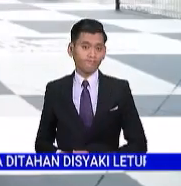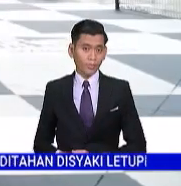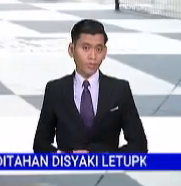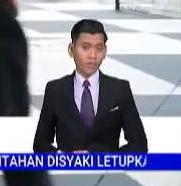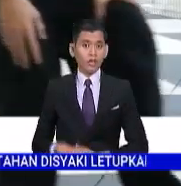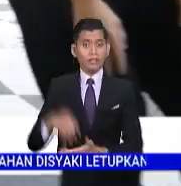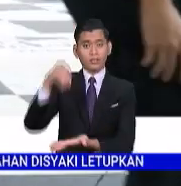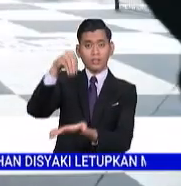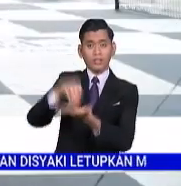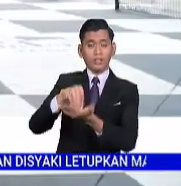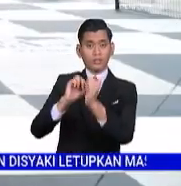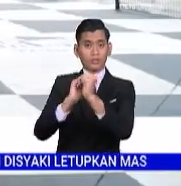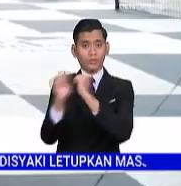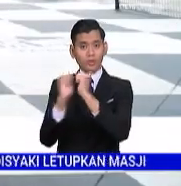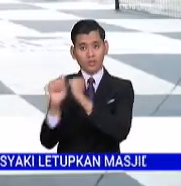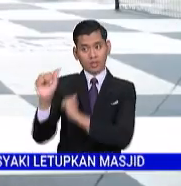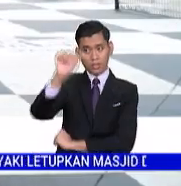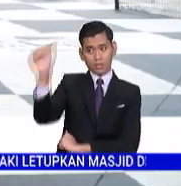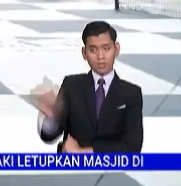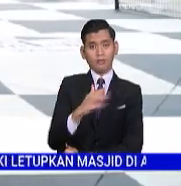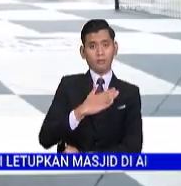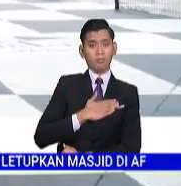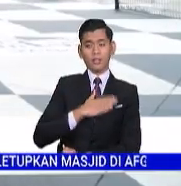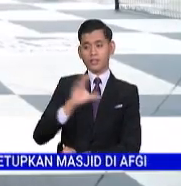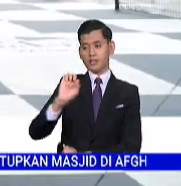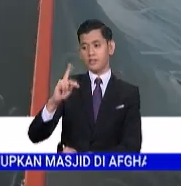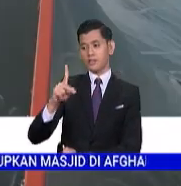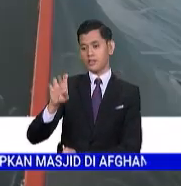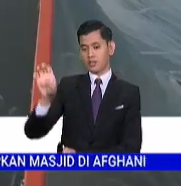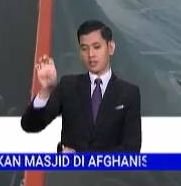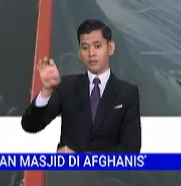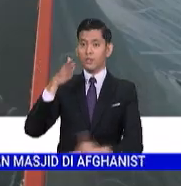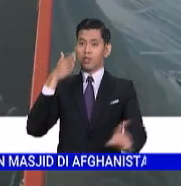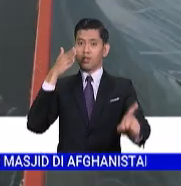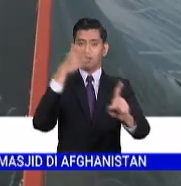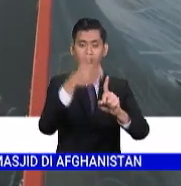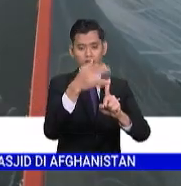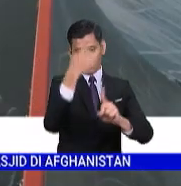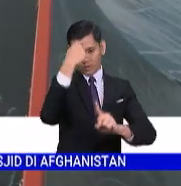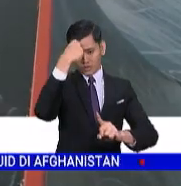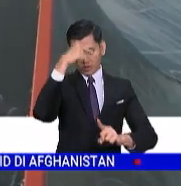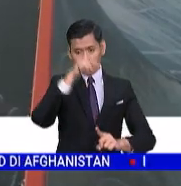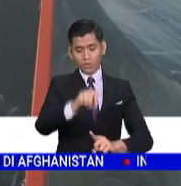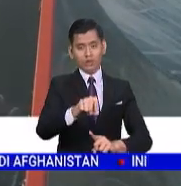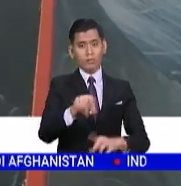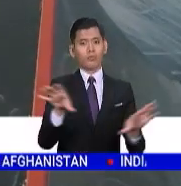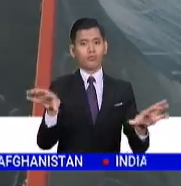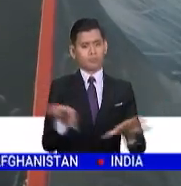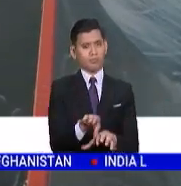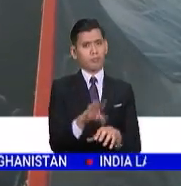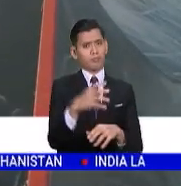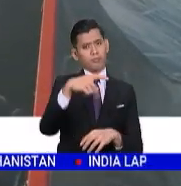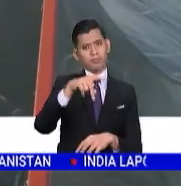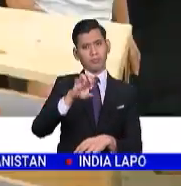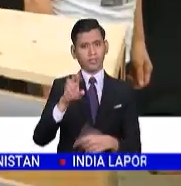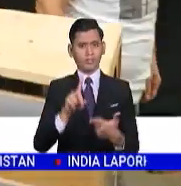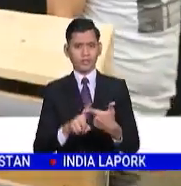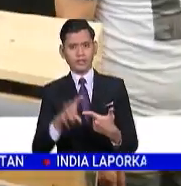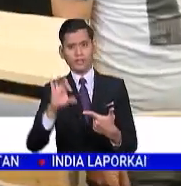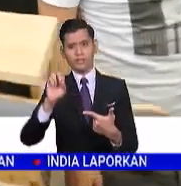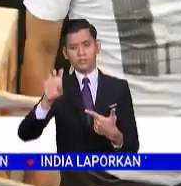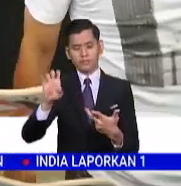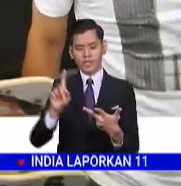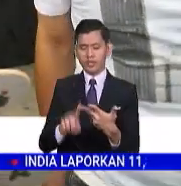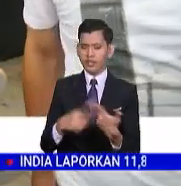Di Sukan Asia nanti, MySkate mensasarkan untuk menyertai acara street skateboarding, park skateboarding dan speed